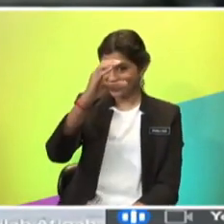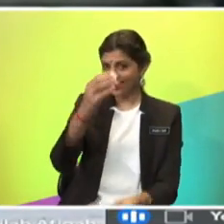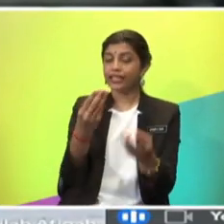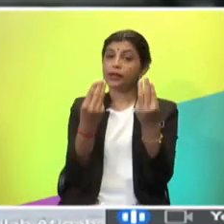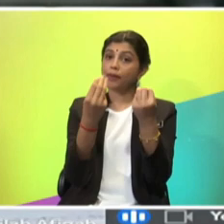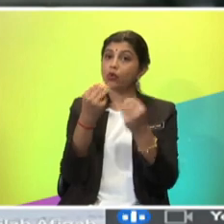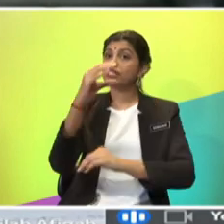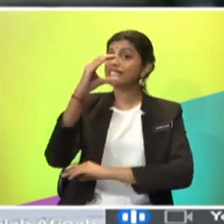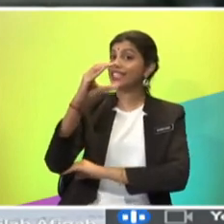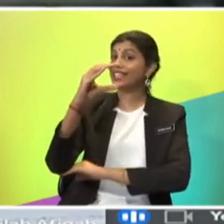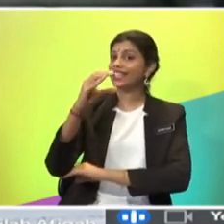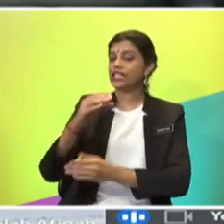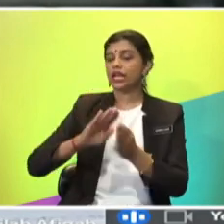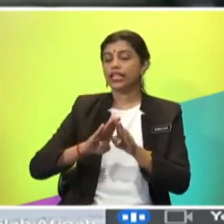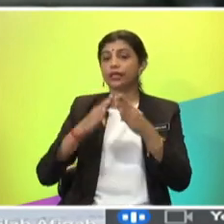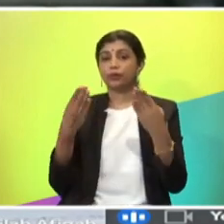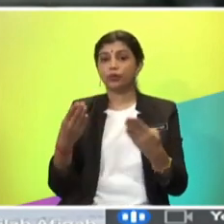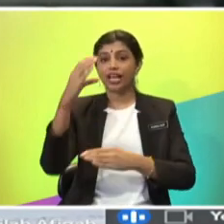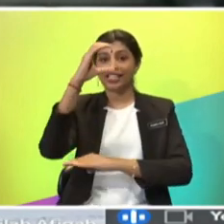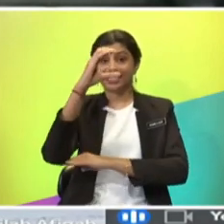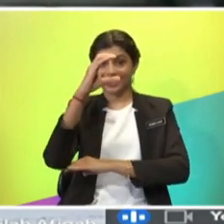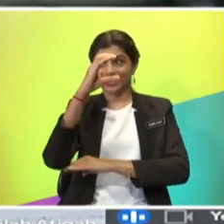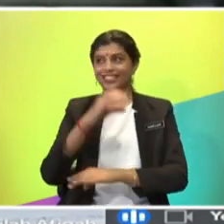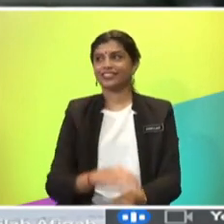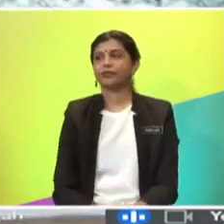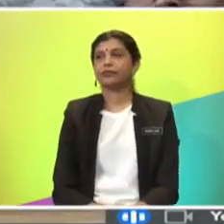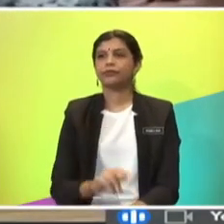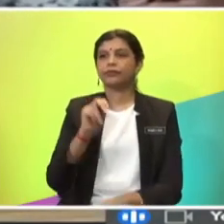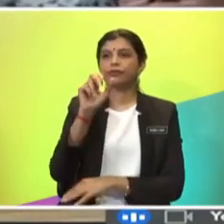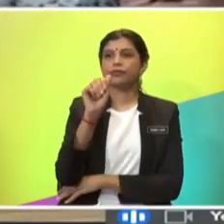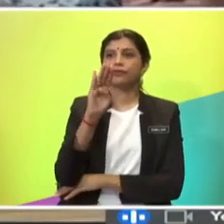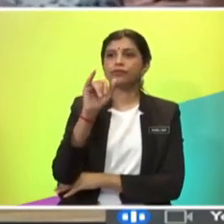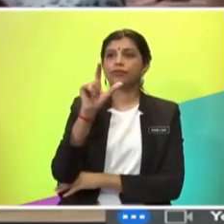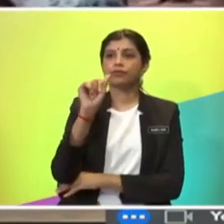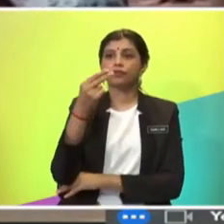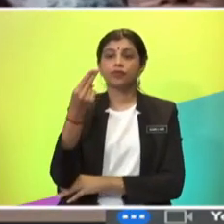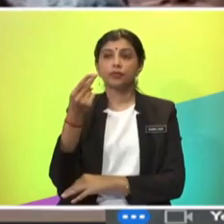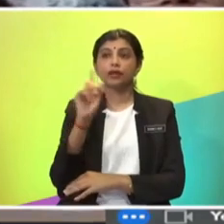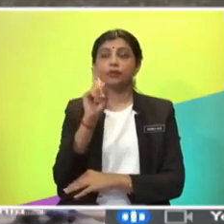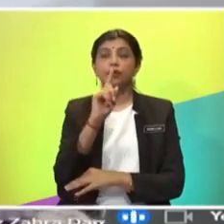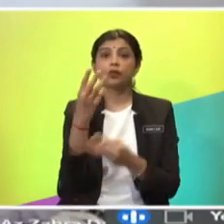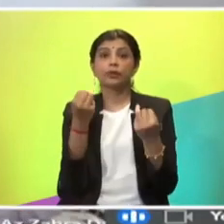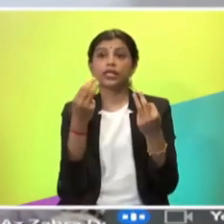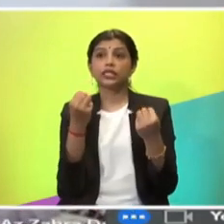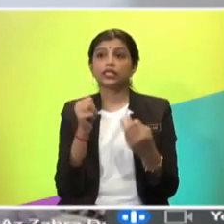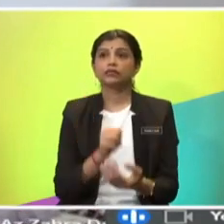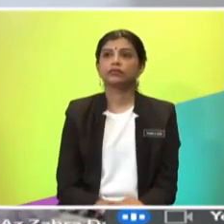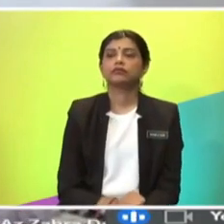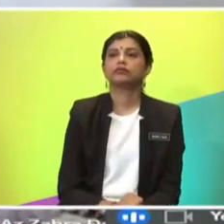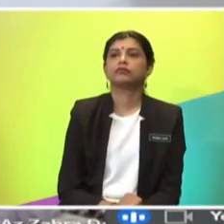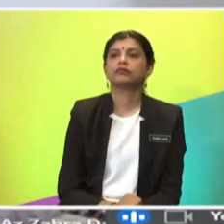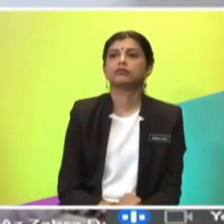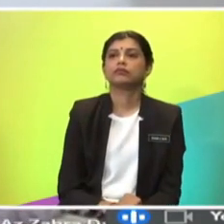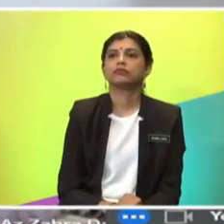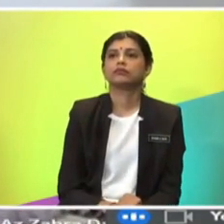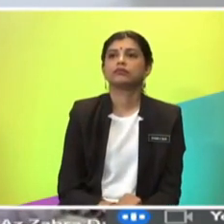C. Okey, Louis dah. Okay, seterusnya Nabila. Nabila pilih apa? Antara A, B dan